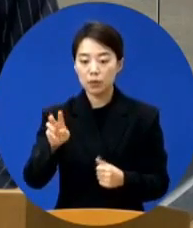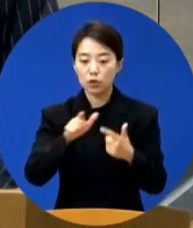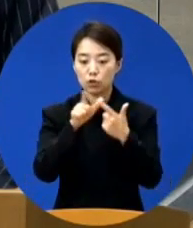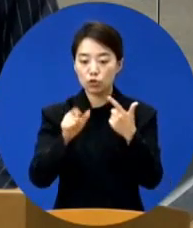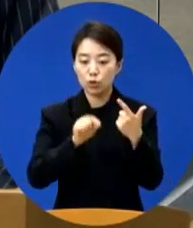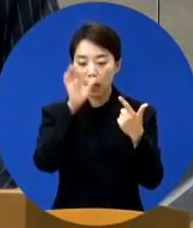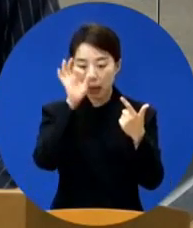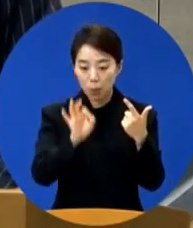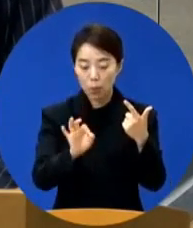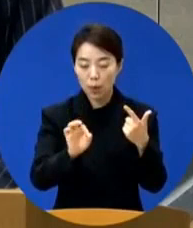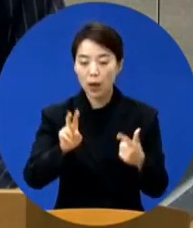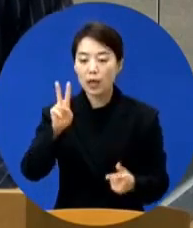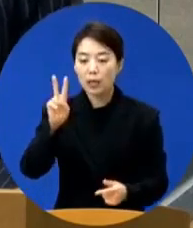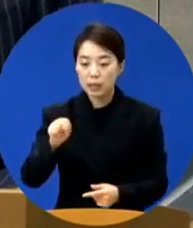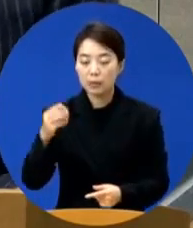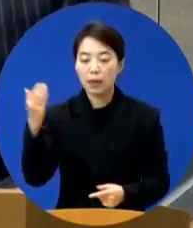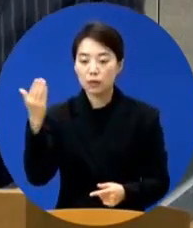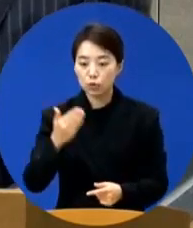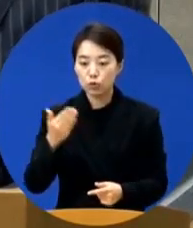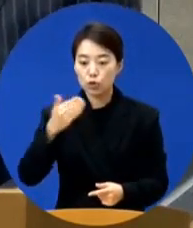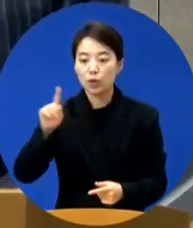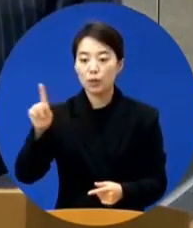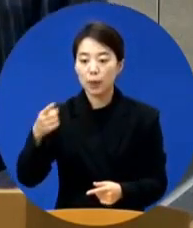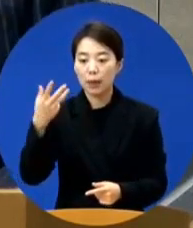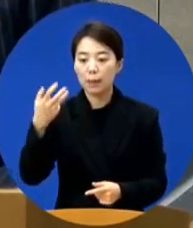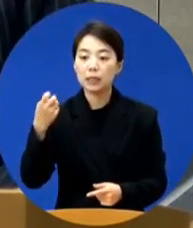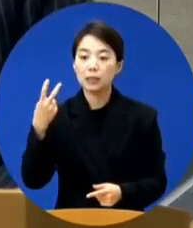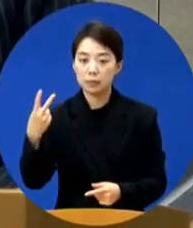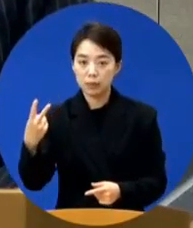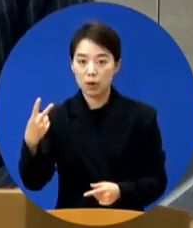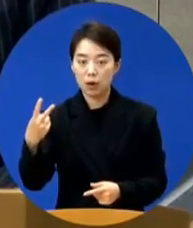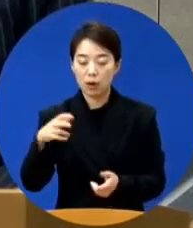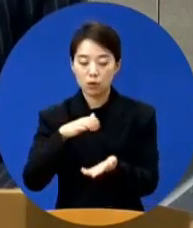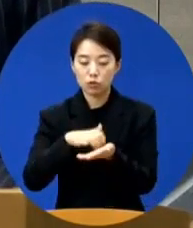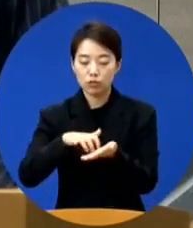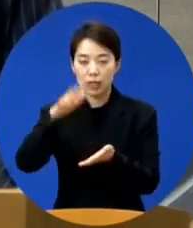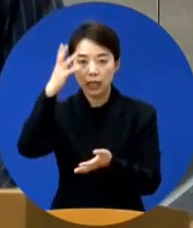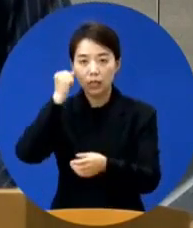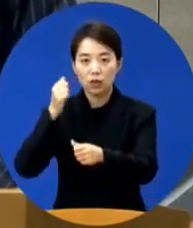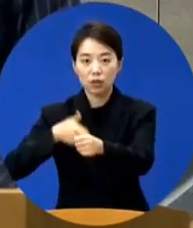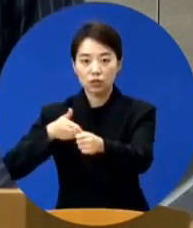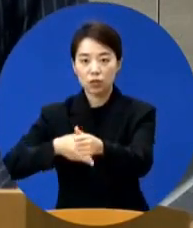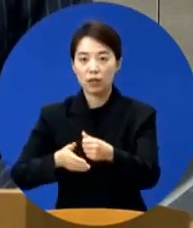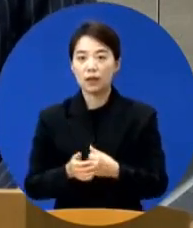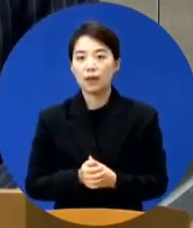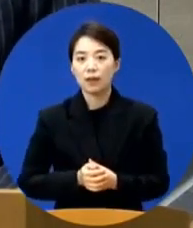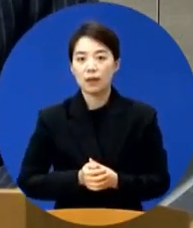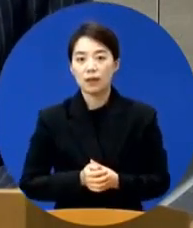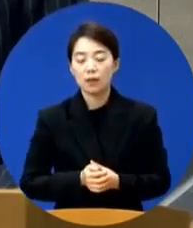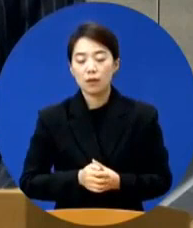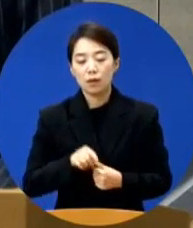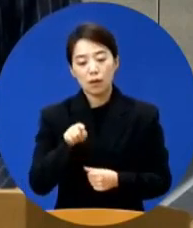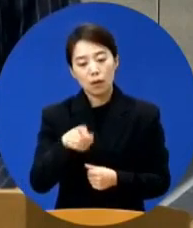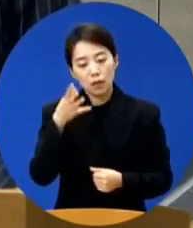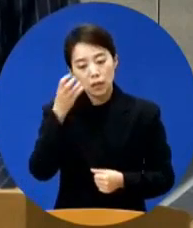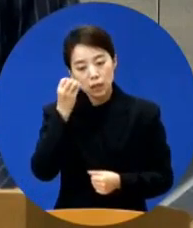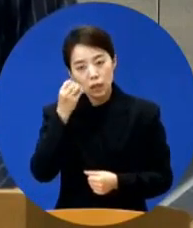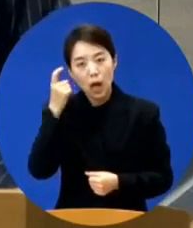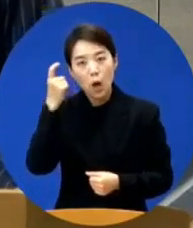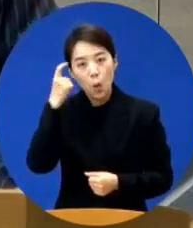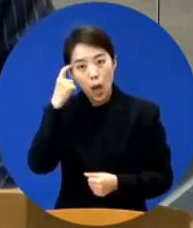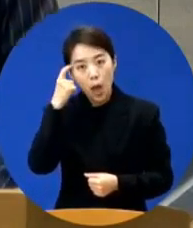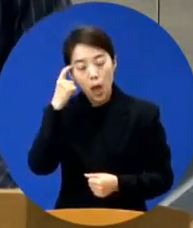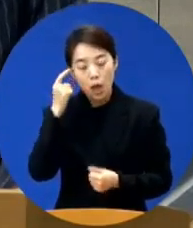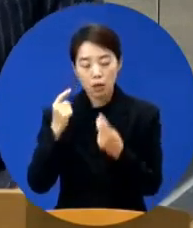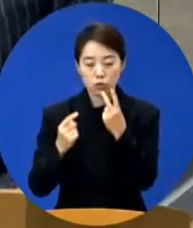2만 9천 182명인가? 그 숫자 좀 기억해 주십시오. 근데 본 의원은 이상하게 생각하는 게 뭐냐면 요 두